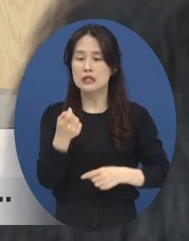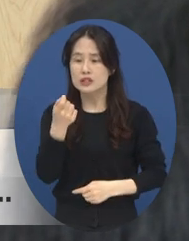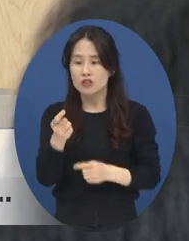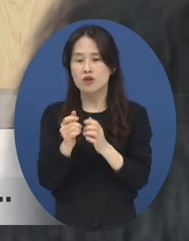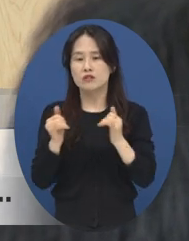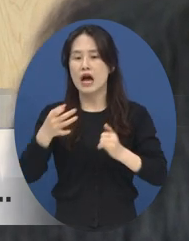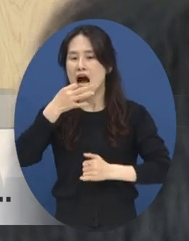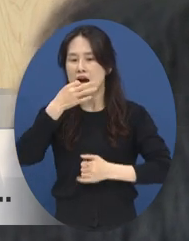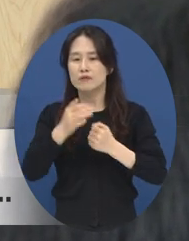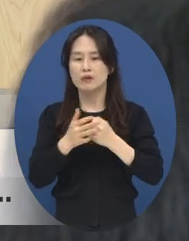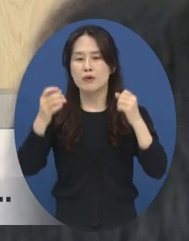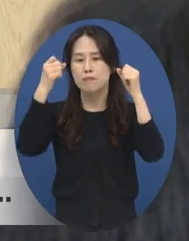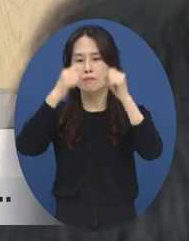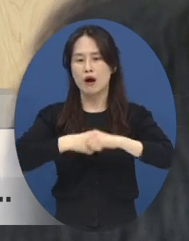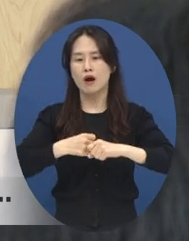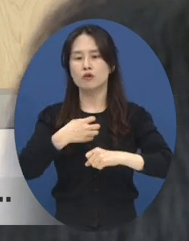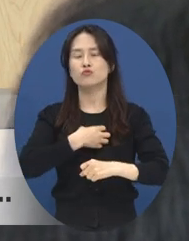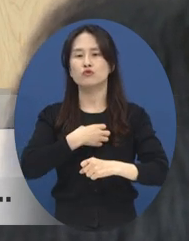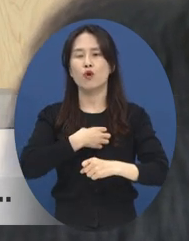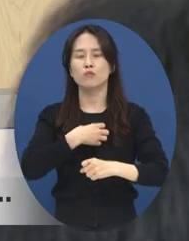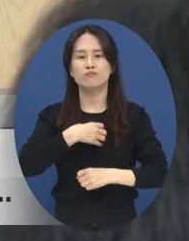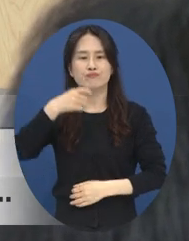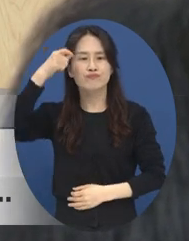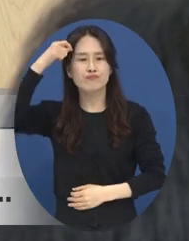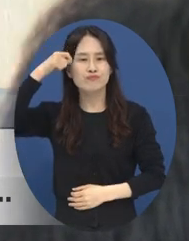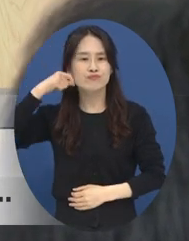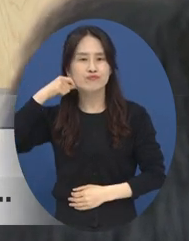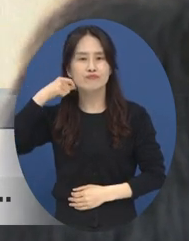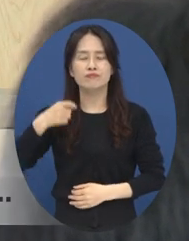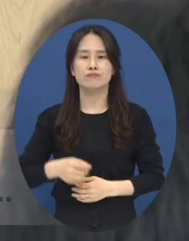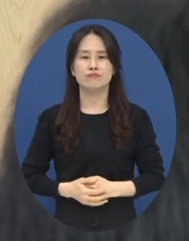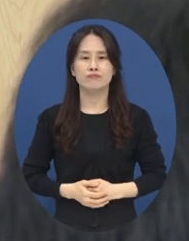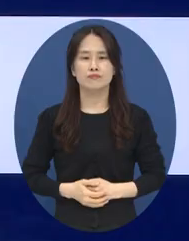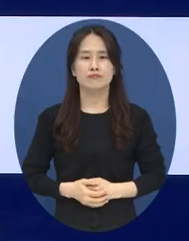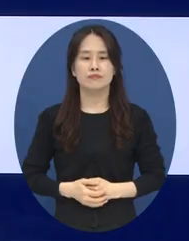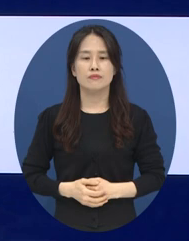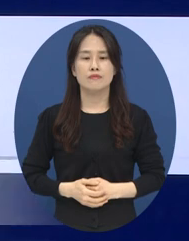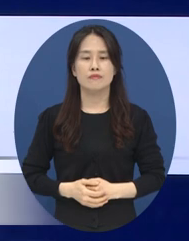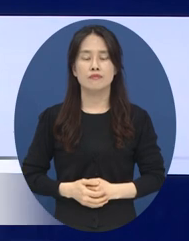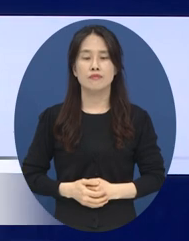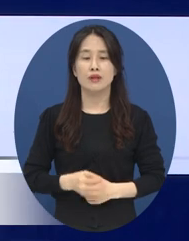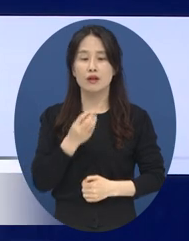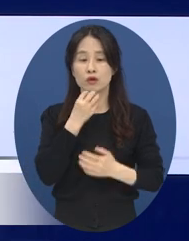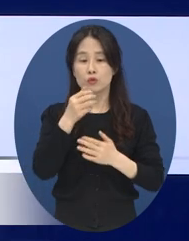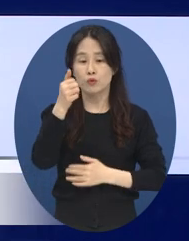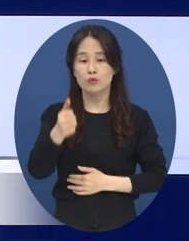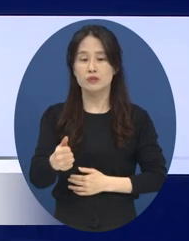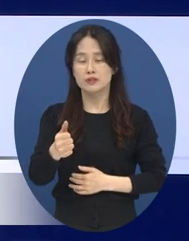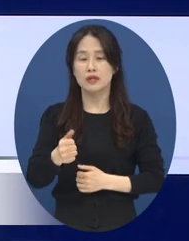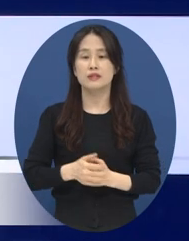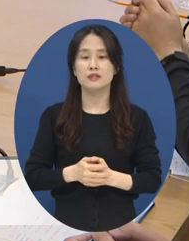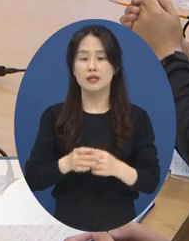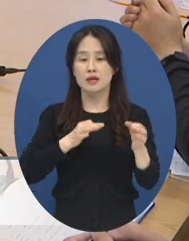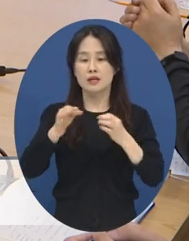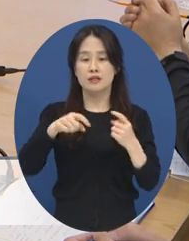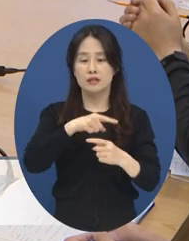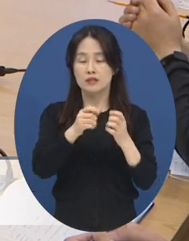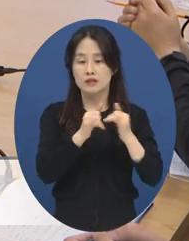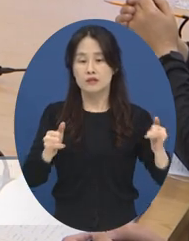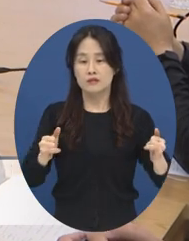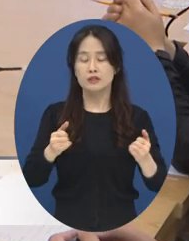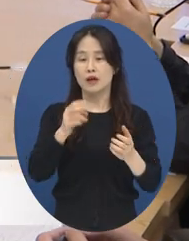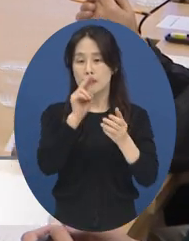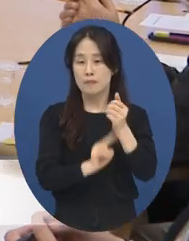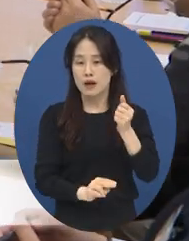때문에 망가지는 상황이 올 수도 있다는 그런 위기의식을. 이어 이 지사는 자영업자의 매출